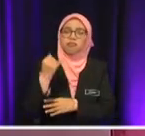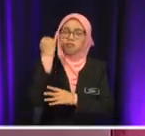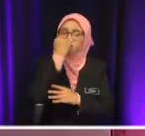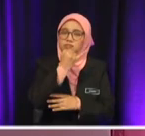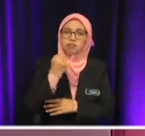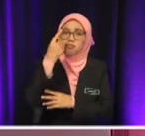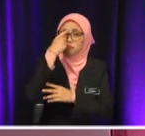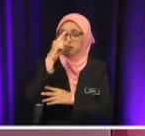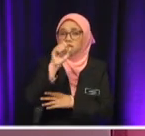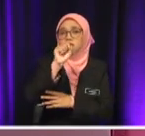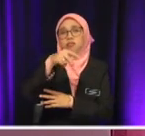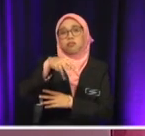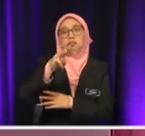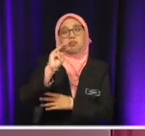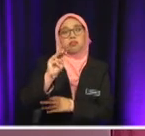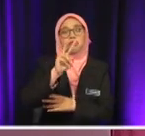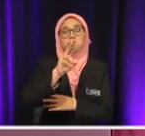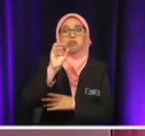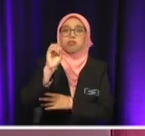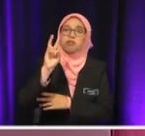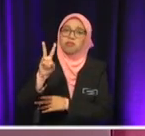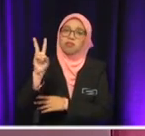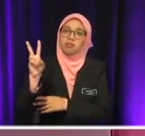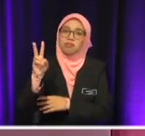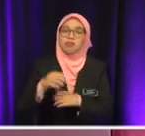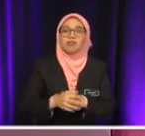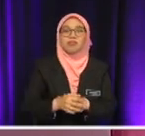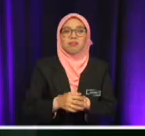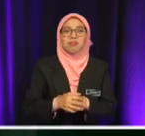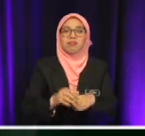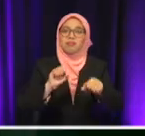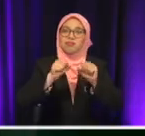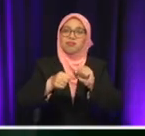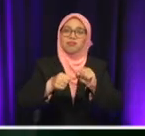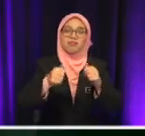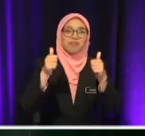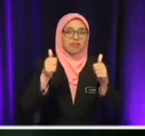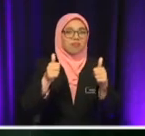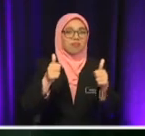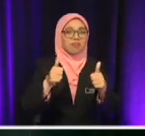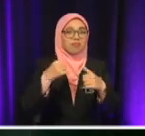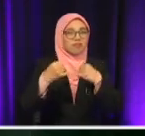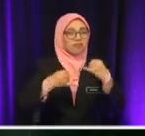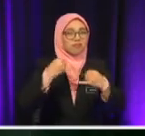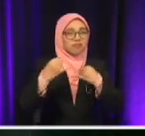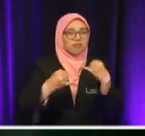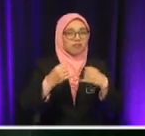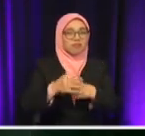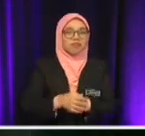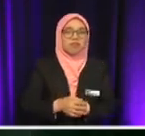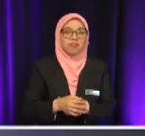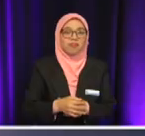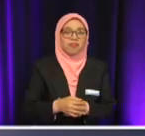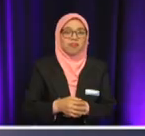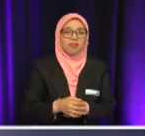tahun 2022. Sampai jumpa lagi. Good luck semua. Wah, kata-kata semangat yang sangat